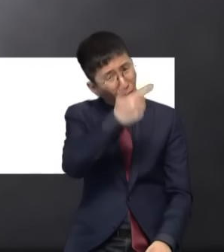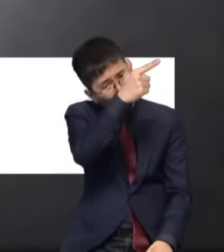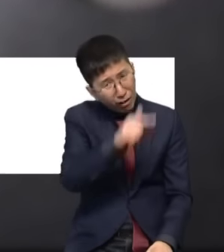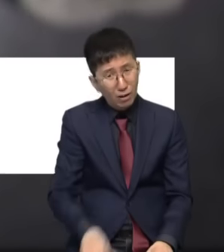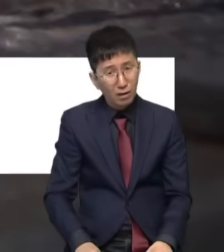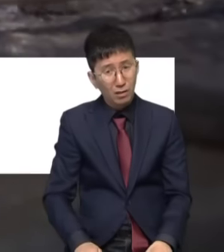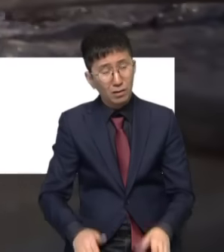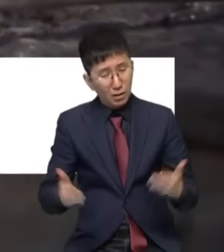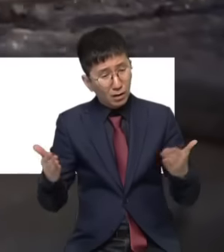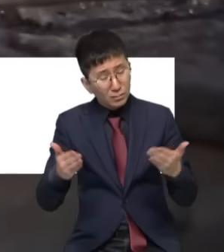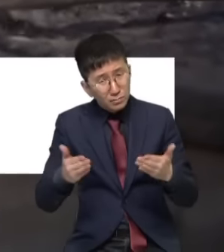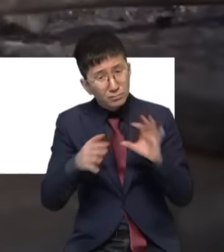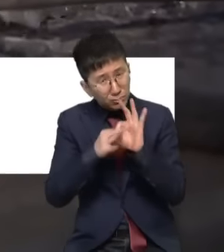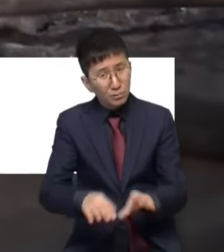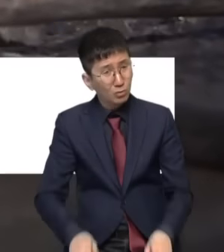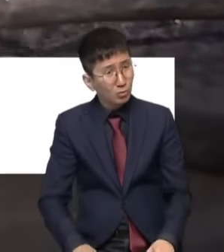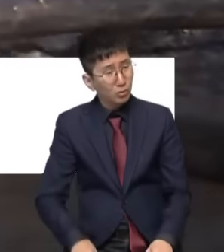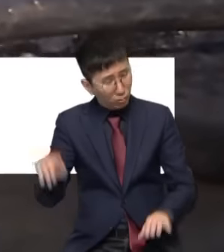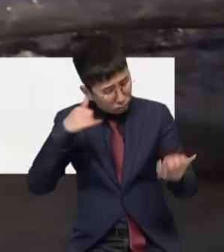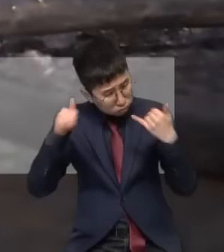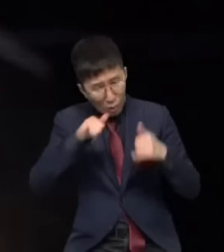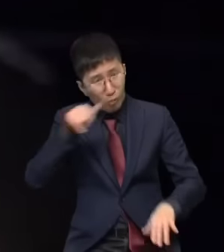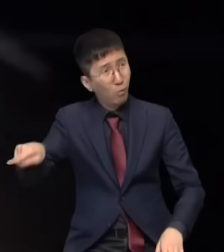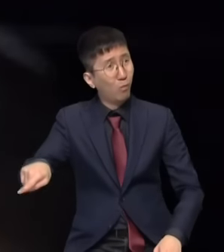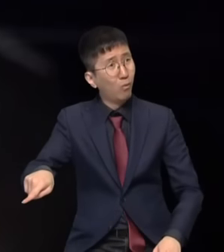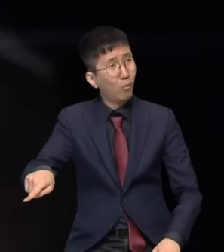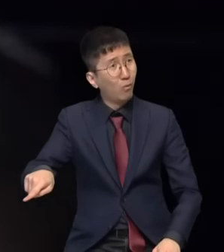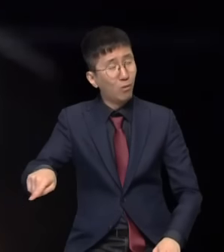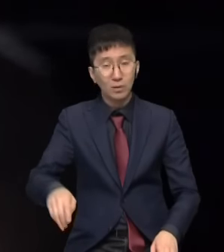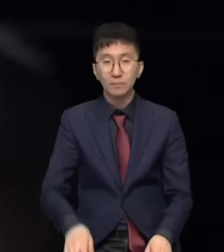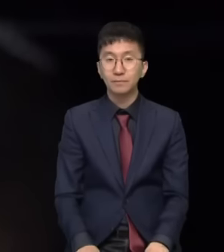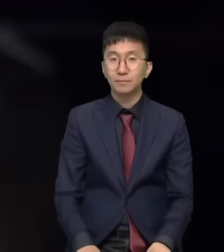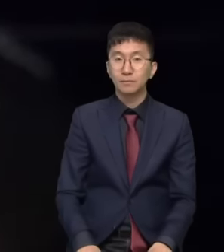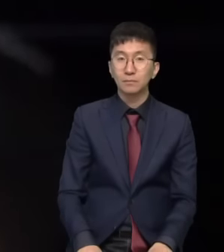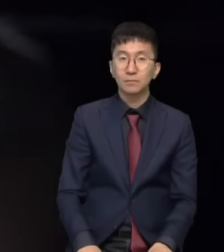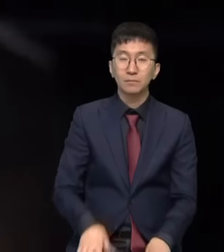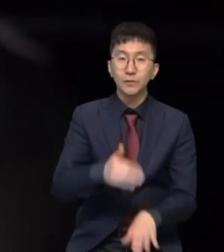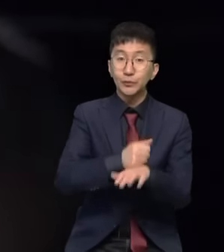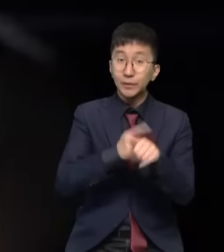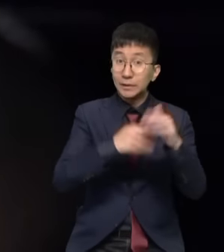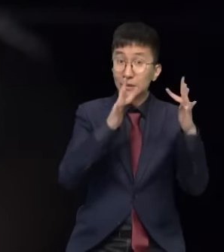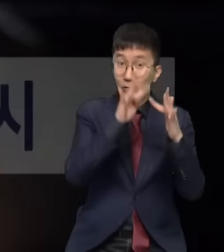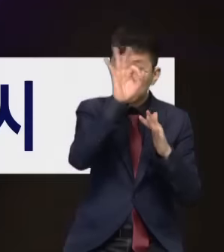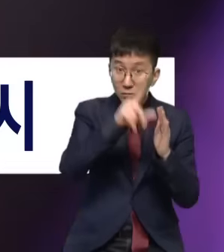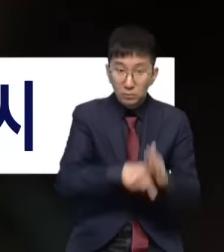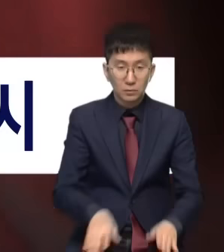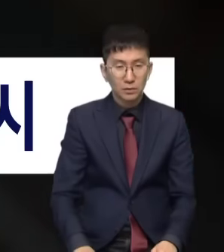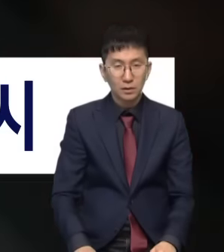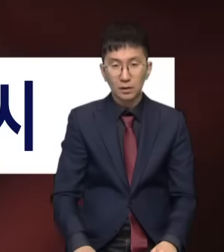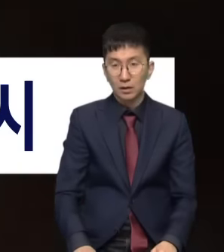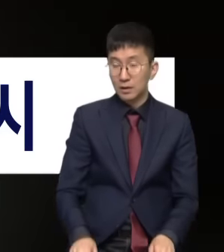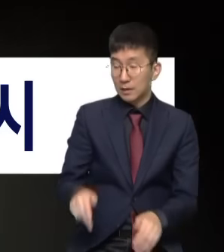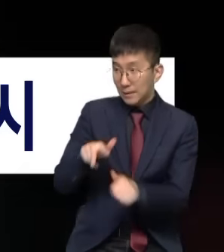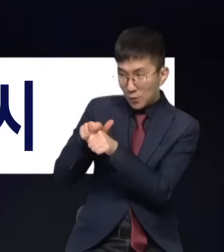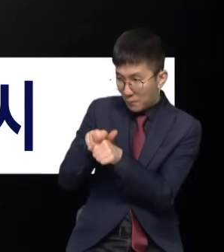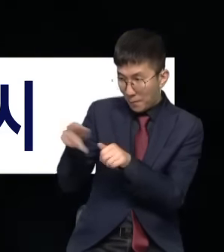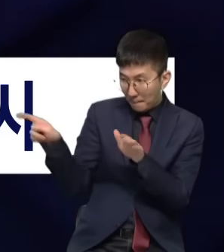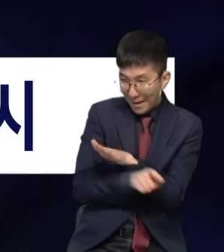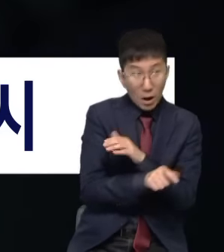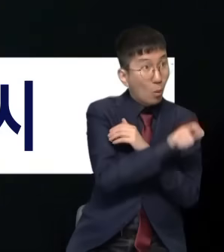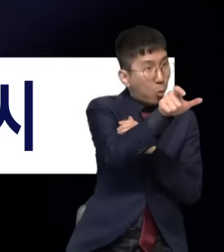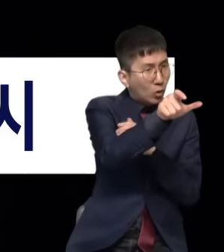잠도 못 자고 새벽에 전화도 받고 막 그렇게 했는데 논란이 확산하자 온라인에서는 가해자로 추정되는 사람의 신상